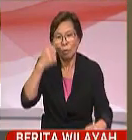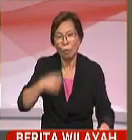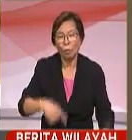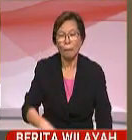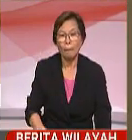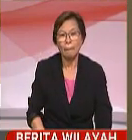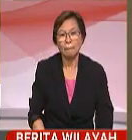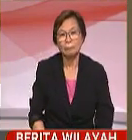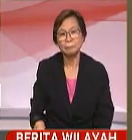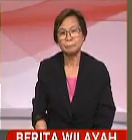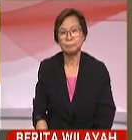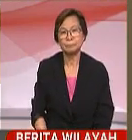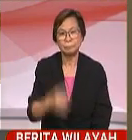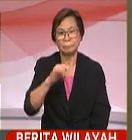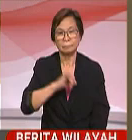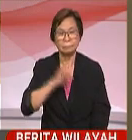them.